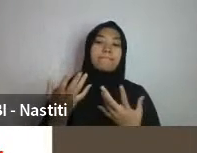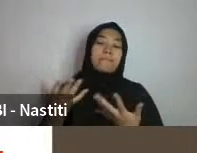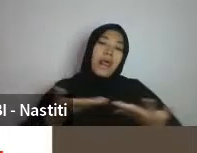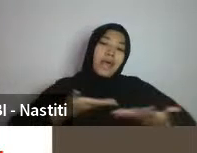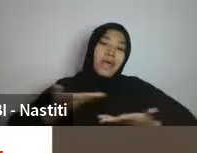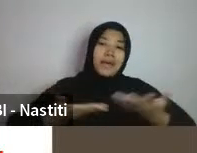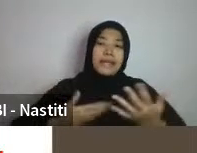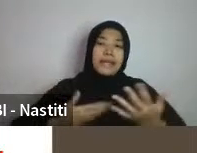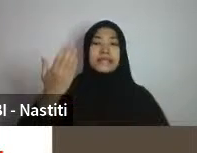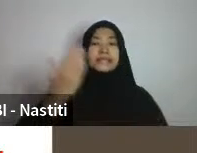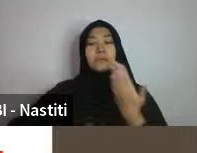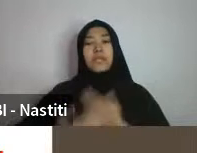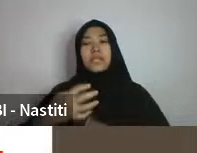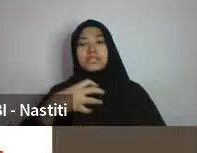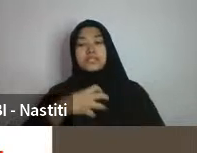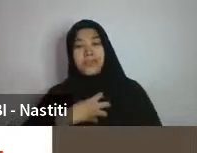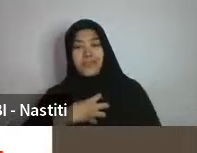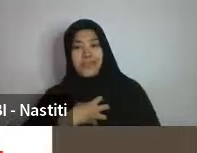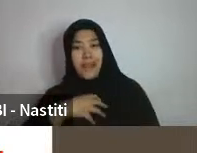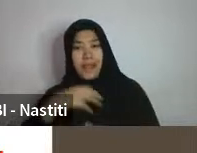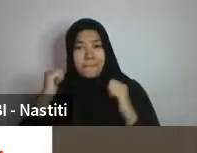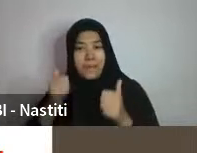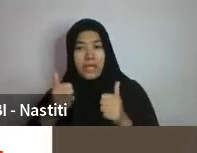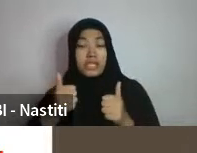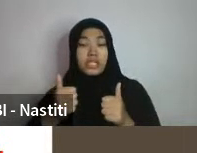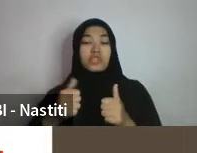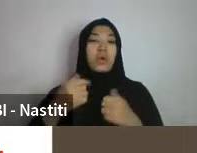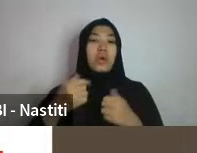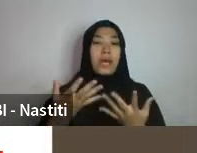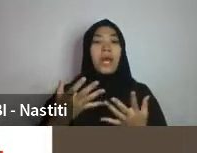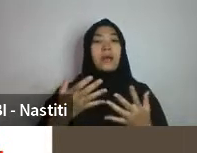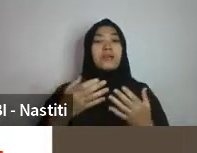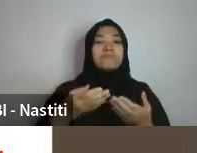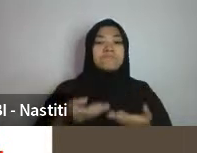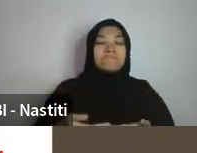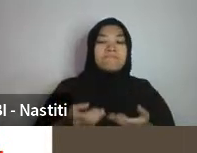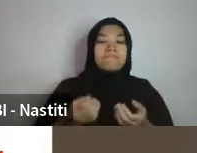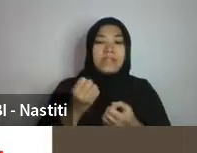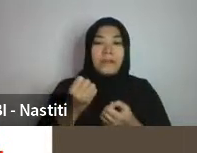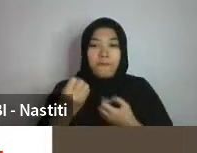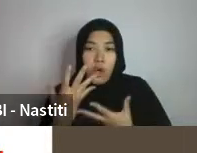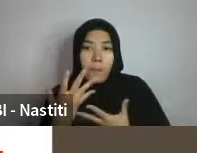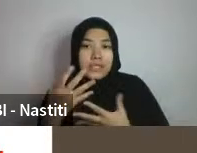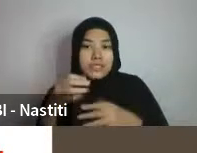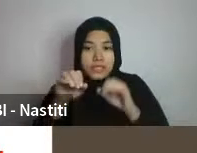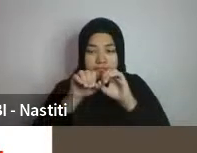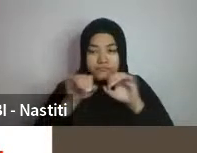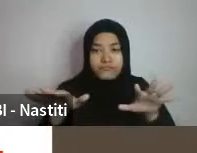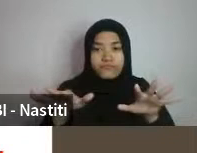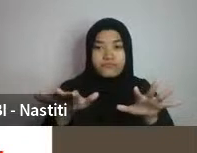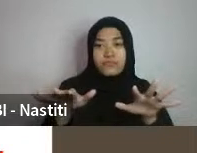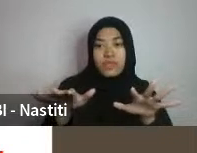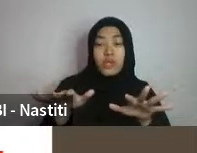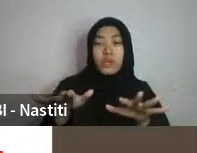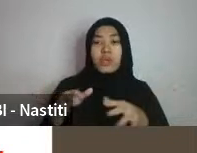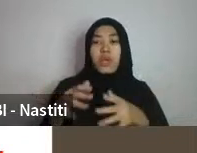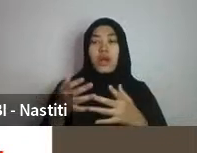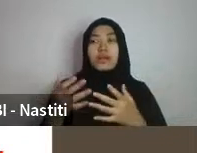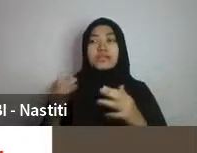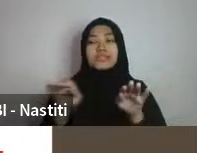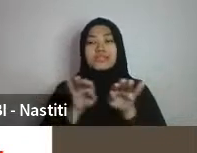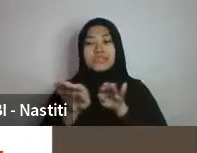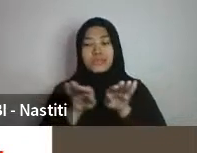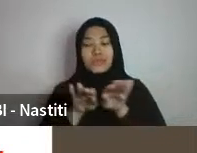baik, bermartabat, memberikan informasi yang jelas kepada mereka, berkomunikasi secara setara, sedapat mungkin mengupayakan obat-obat generasi